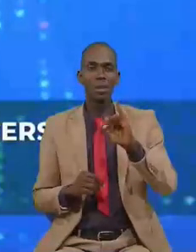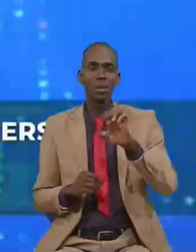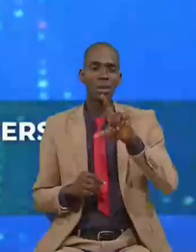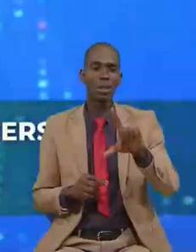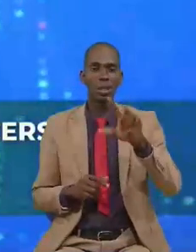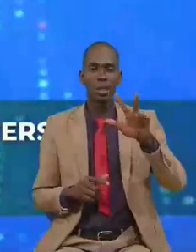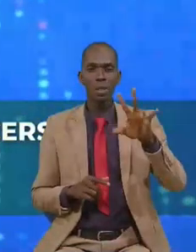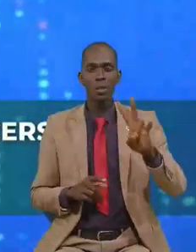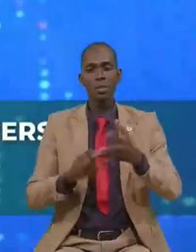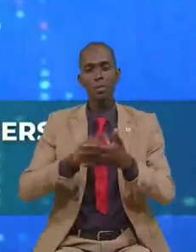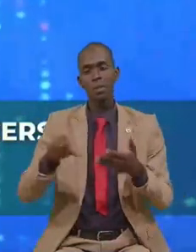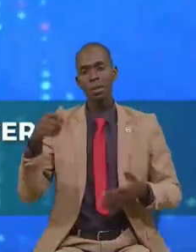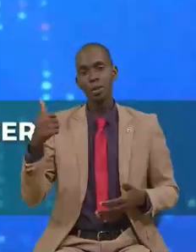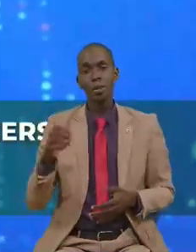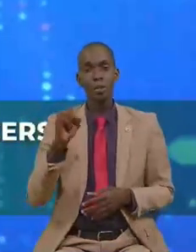10.